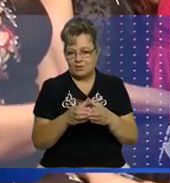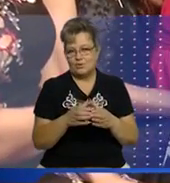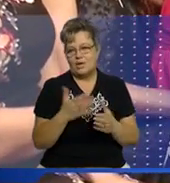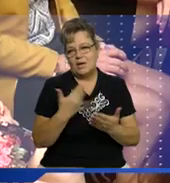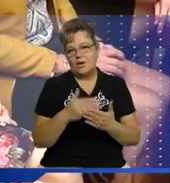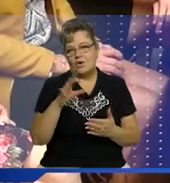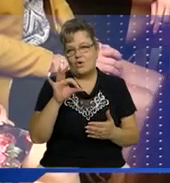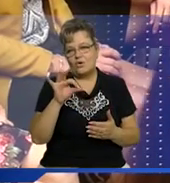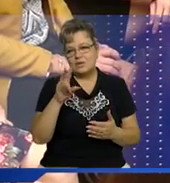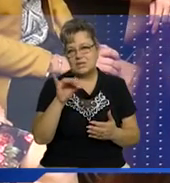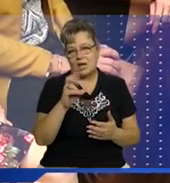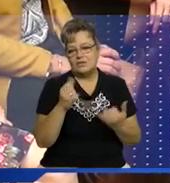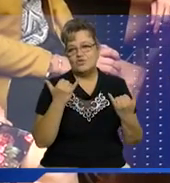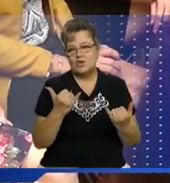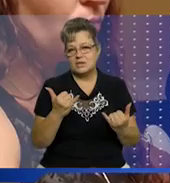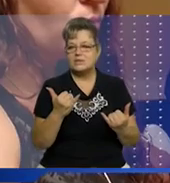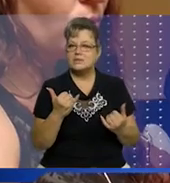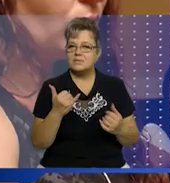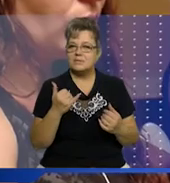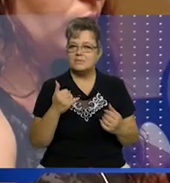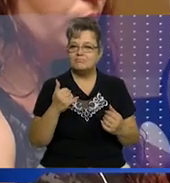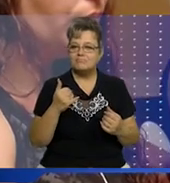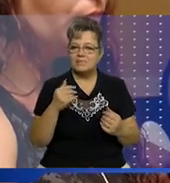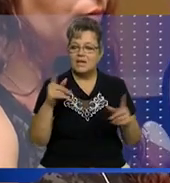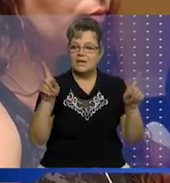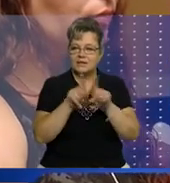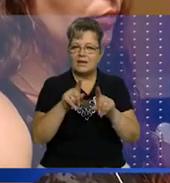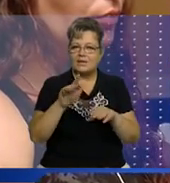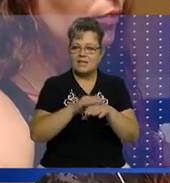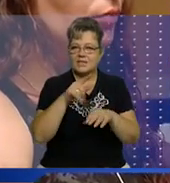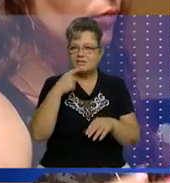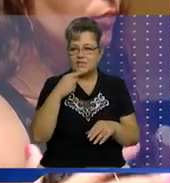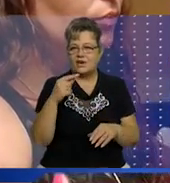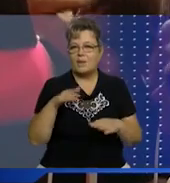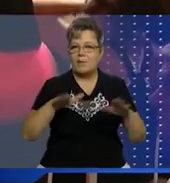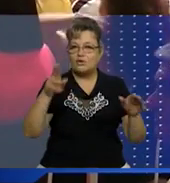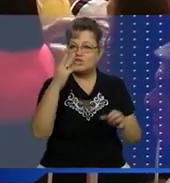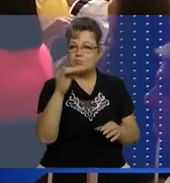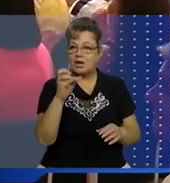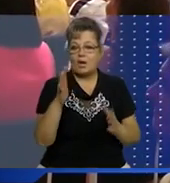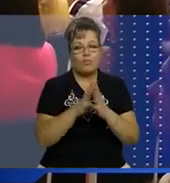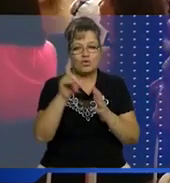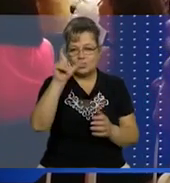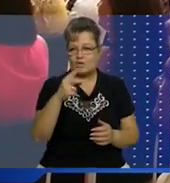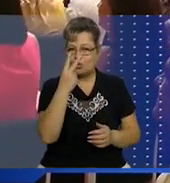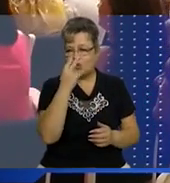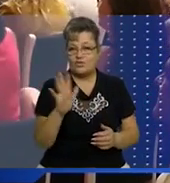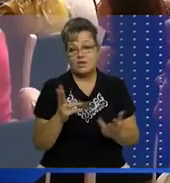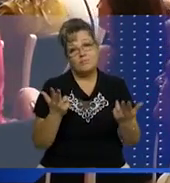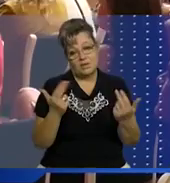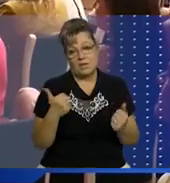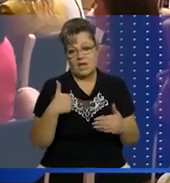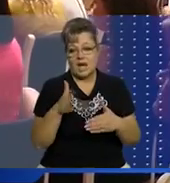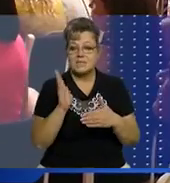примеру, Оксана Светанько. Теперь элегантный полет шмеля, так ласково называли гандболистку, мы больше не увидим. Да,